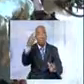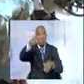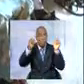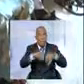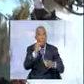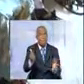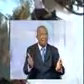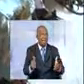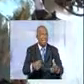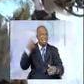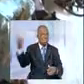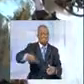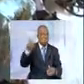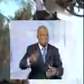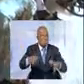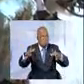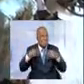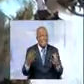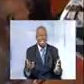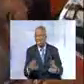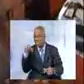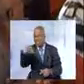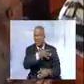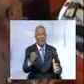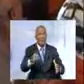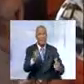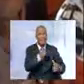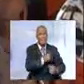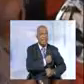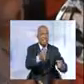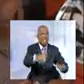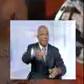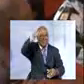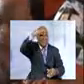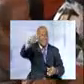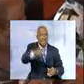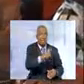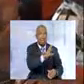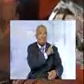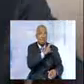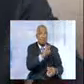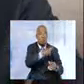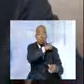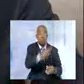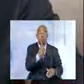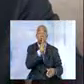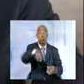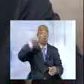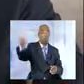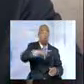hommes, chargés d'assurer la sécurité des populations, soient tués par les coupeurs de route ou autres bandits. Mais il